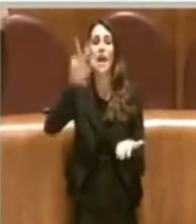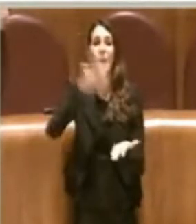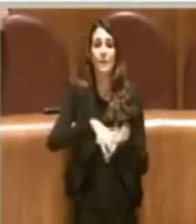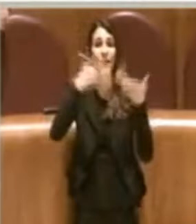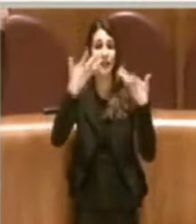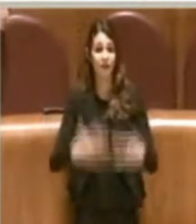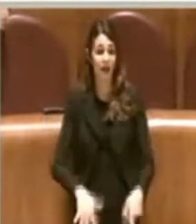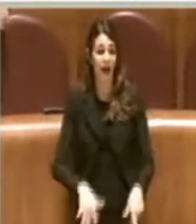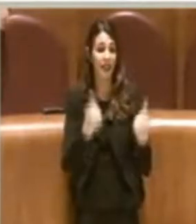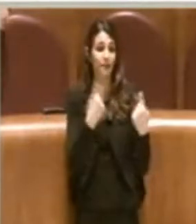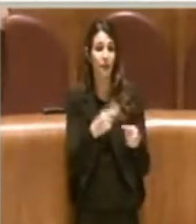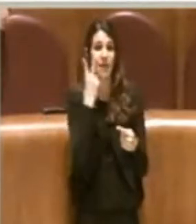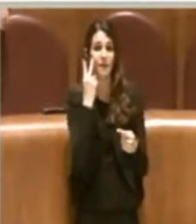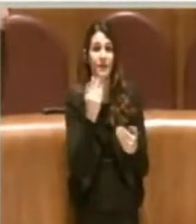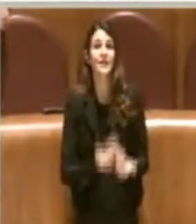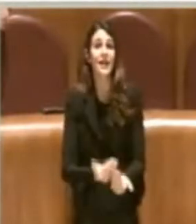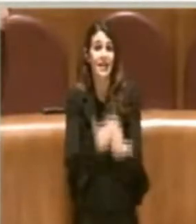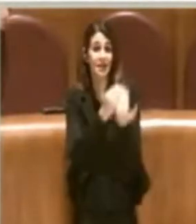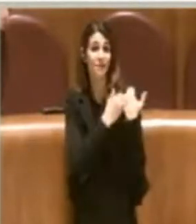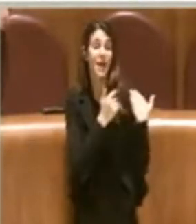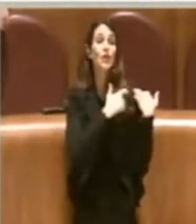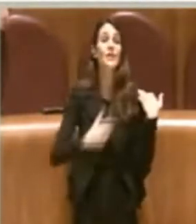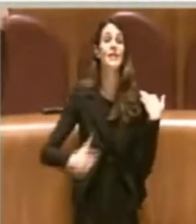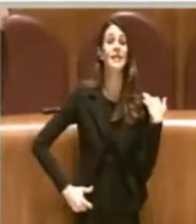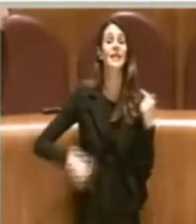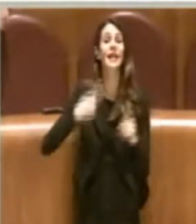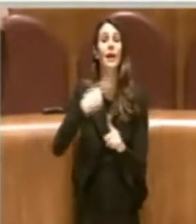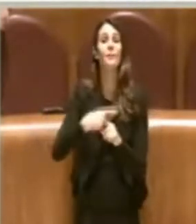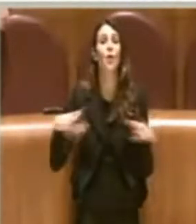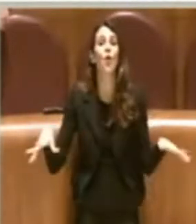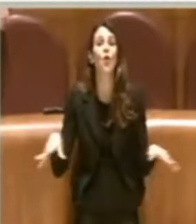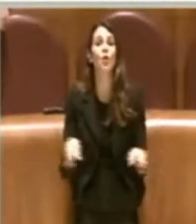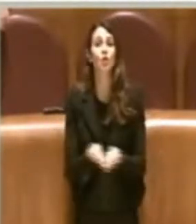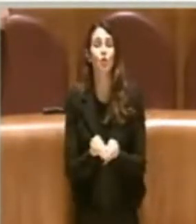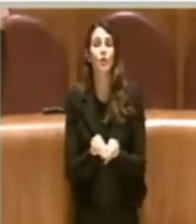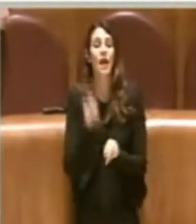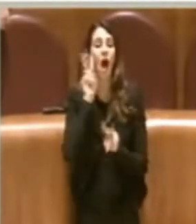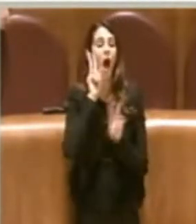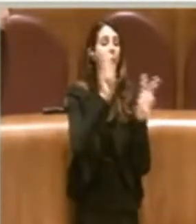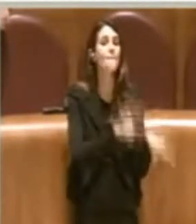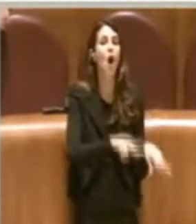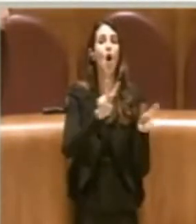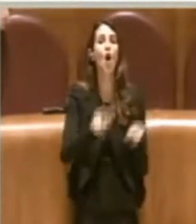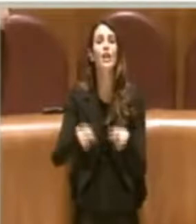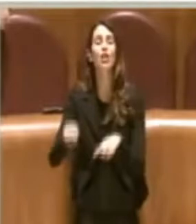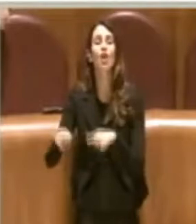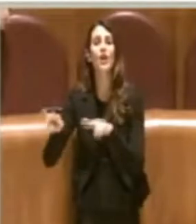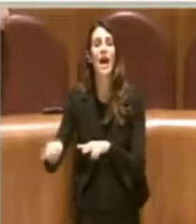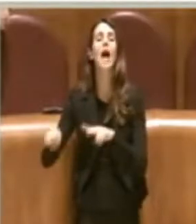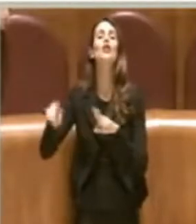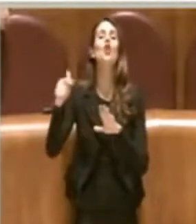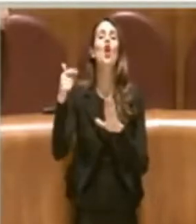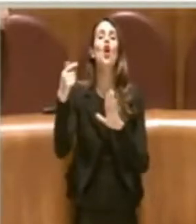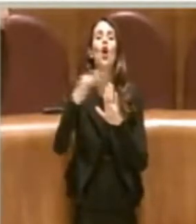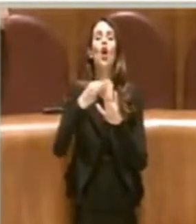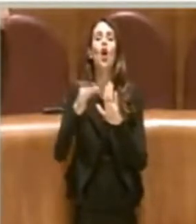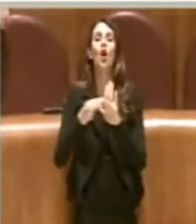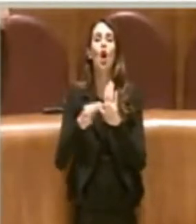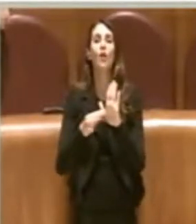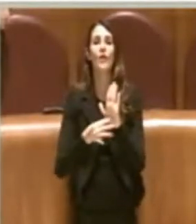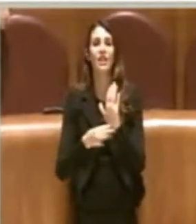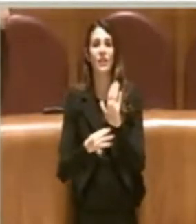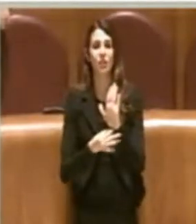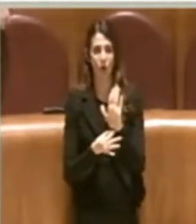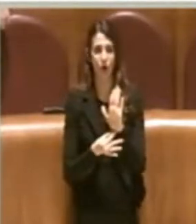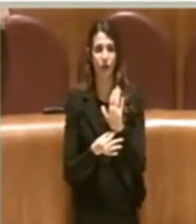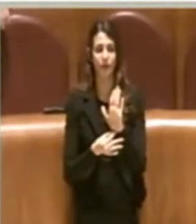Giunta a fare una ricognizione ed un monitoraggio di queste convenzioni. Successivamente, quindi, in